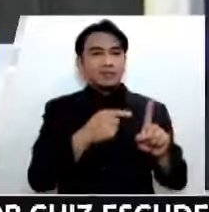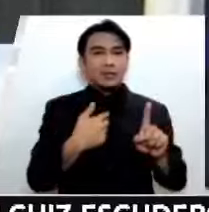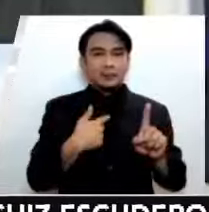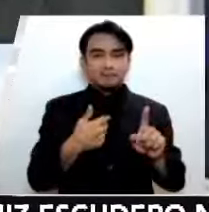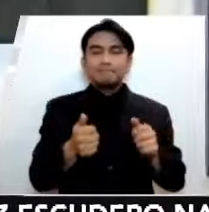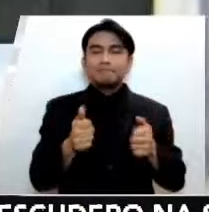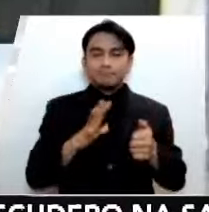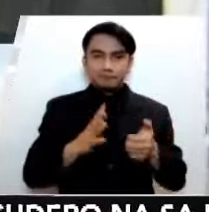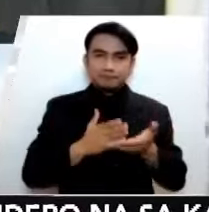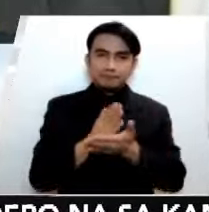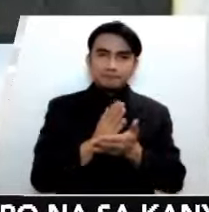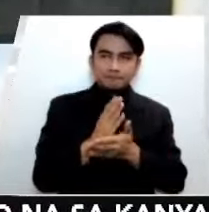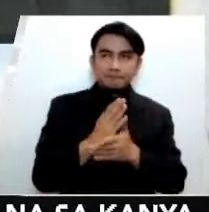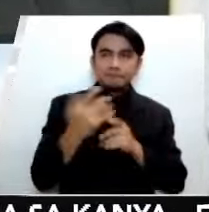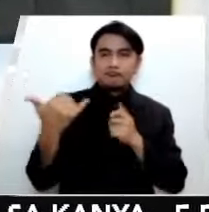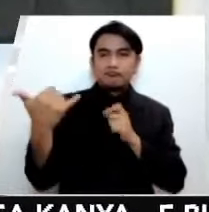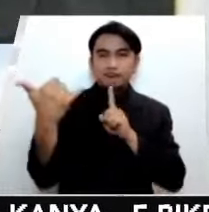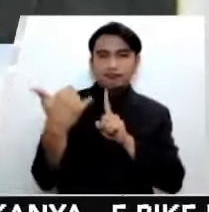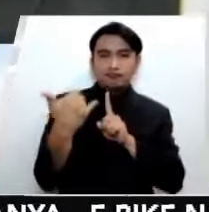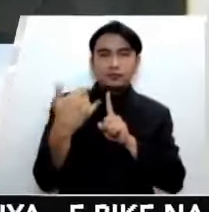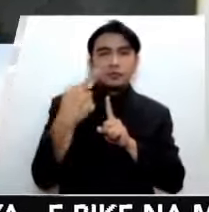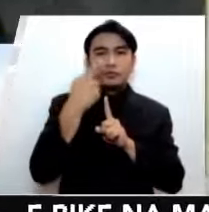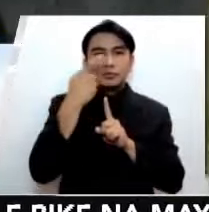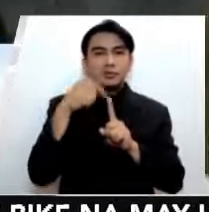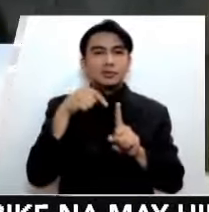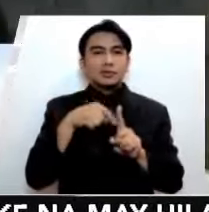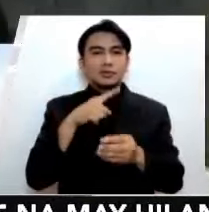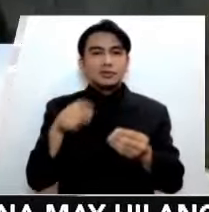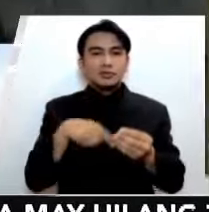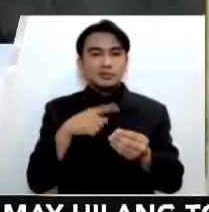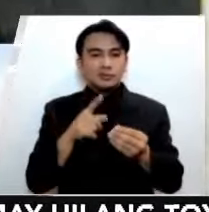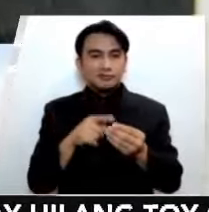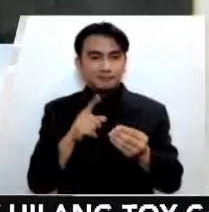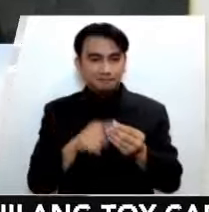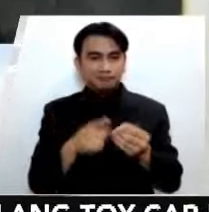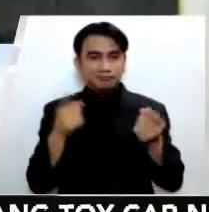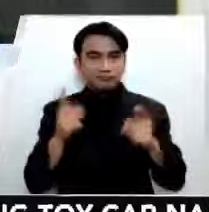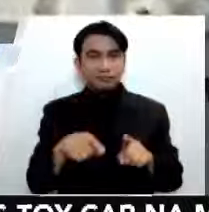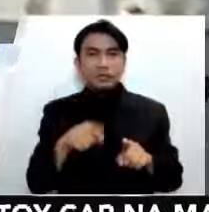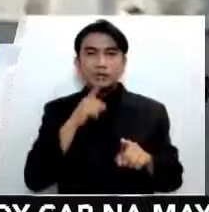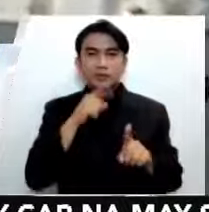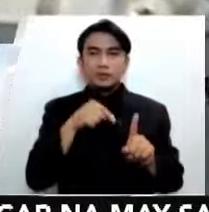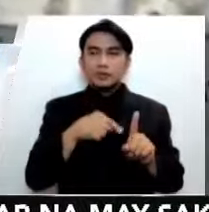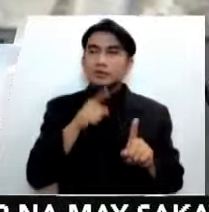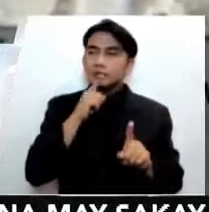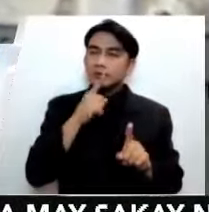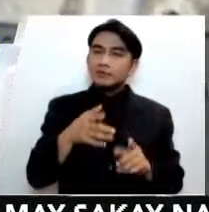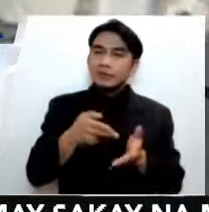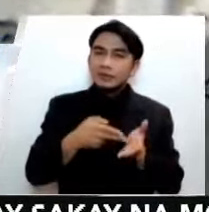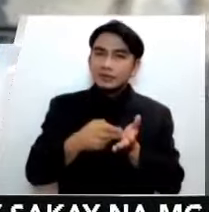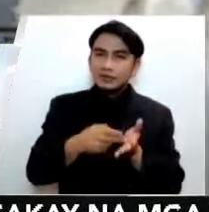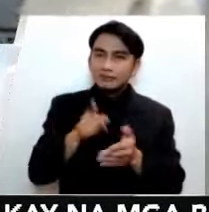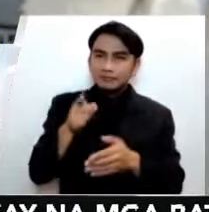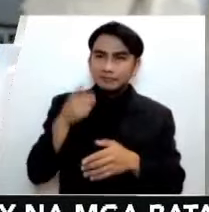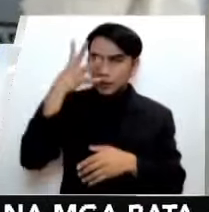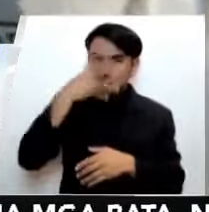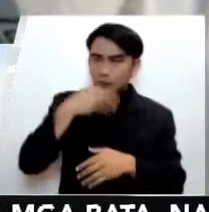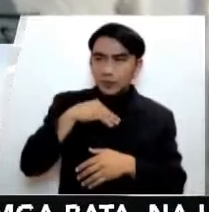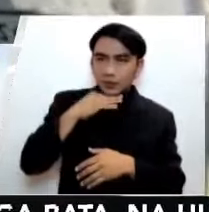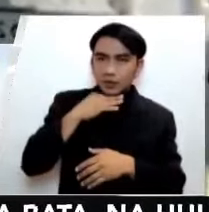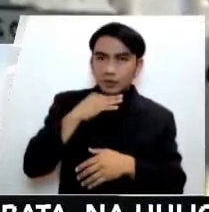nakaditine dahil sa reklamong unjust vexation. Inamin niyang nagandahan siya sa babae pero itinanggi niyang hinipuan niya